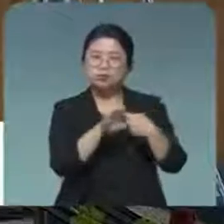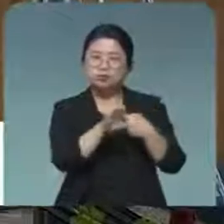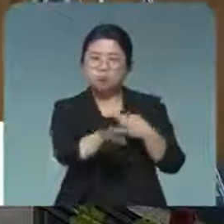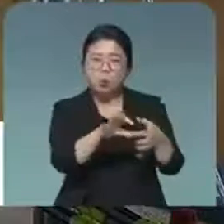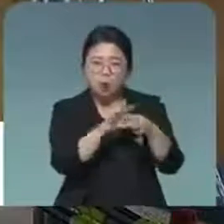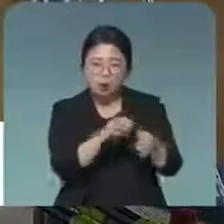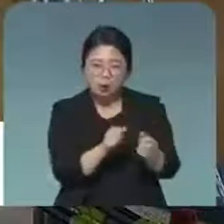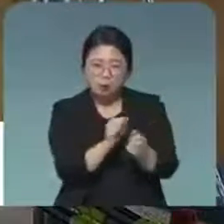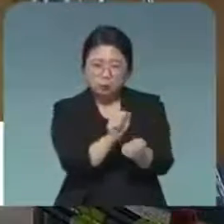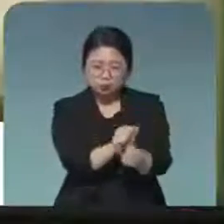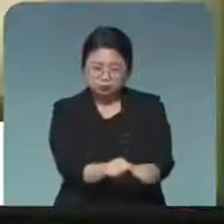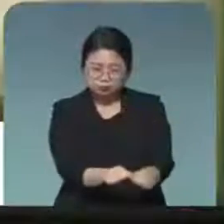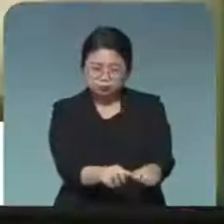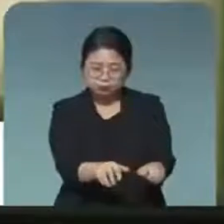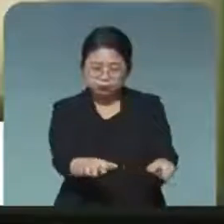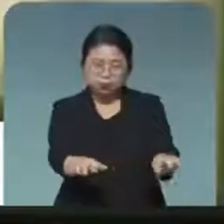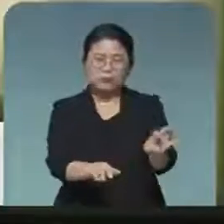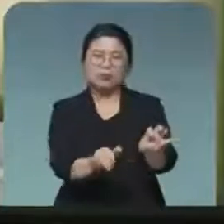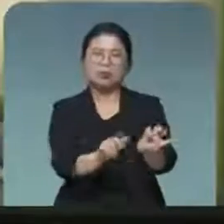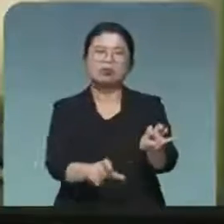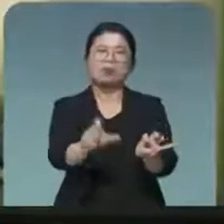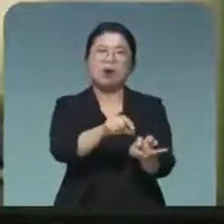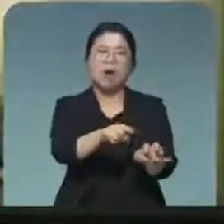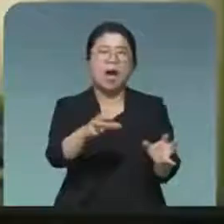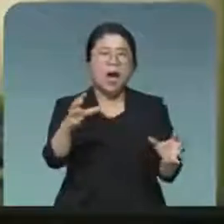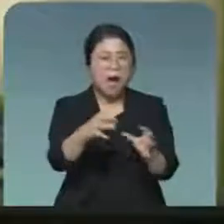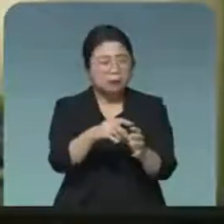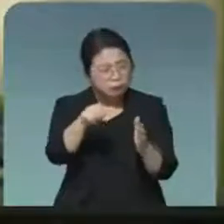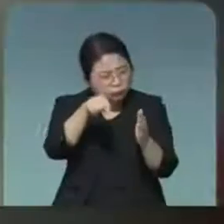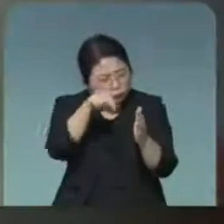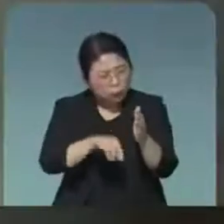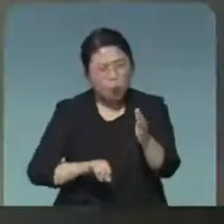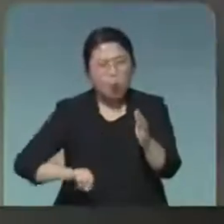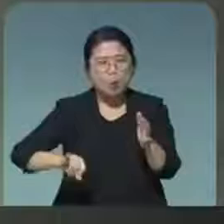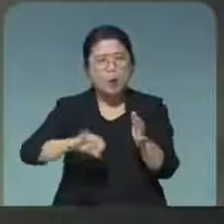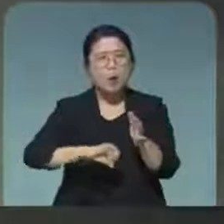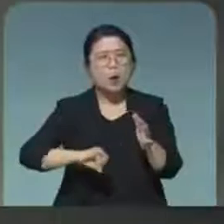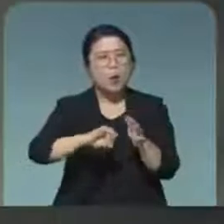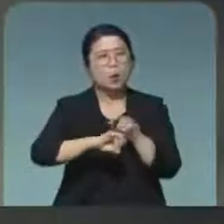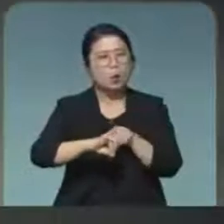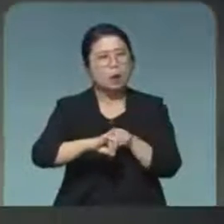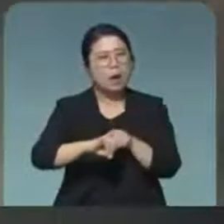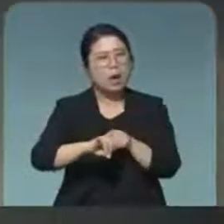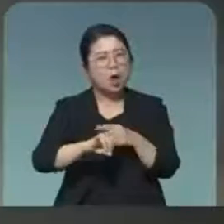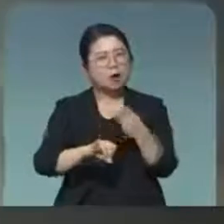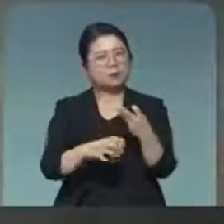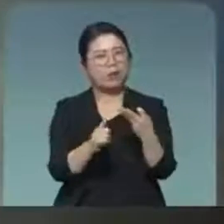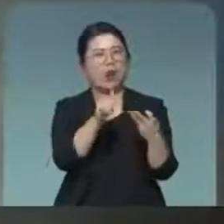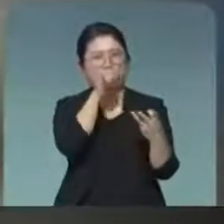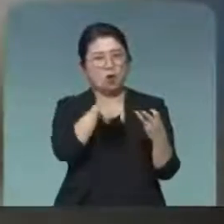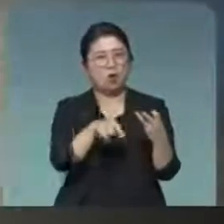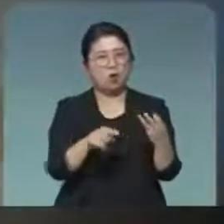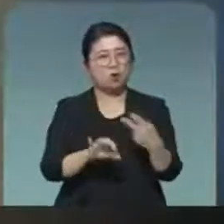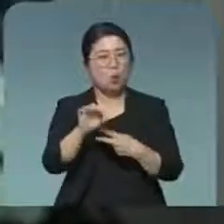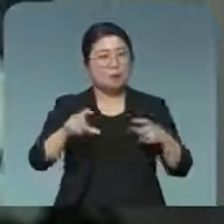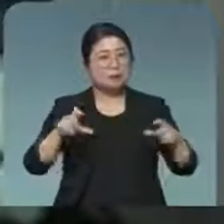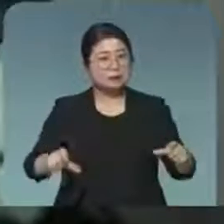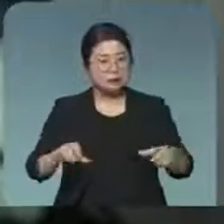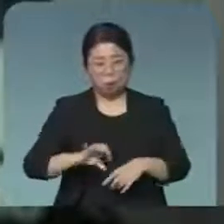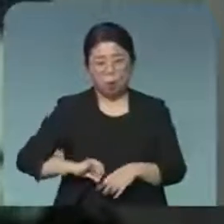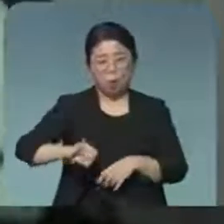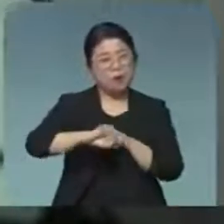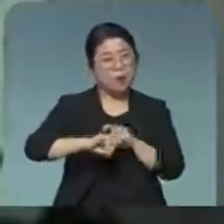넘어섰고 이 가운데 13명이 오미크론 변이 감염으로 확인됐습니다. 동해시 전체로는 19명이 오미크론